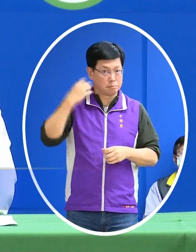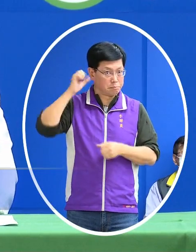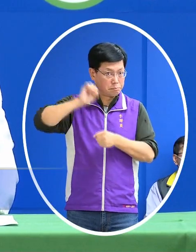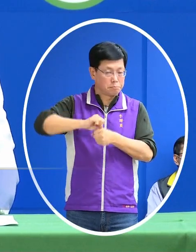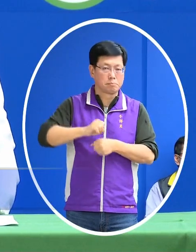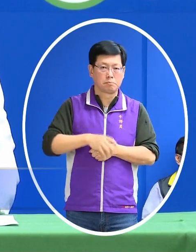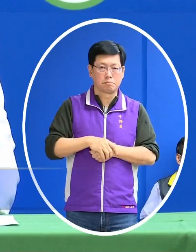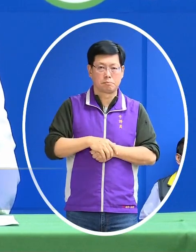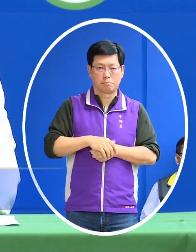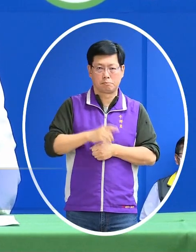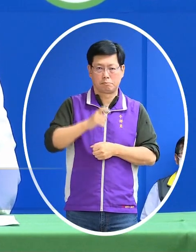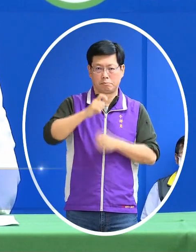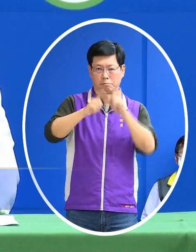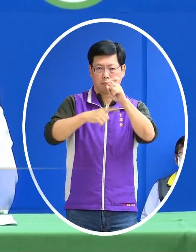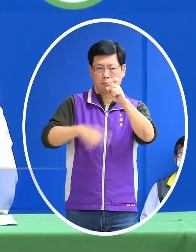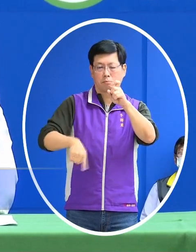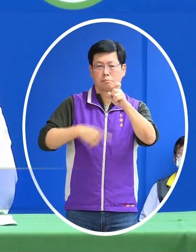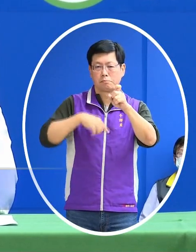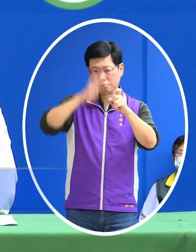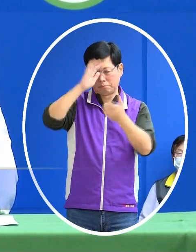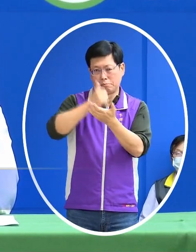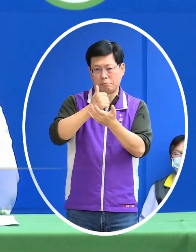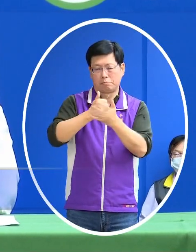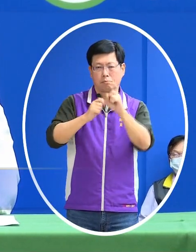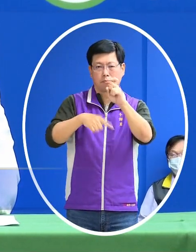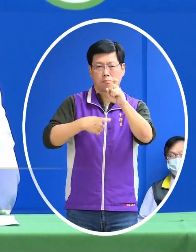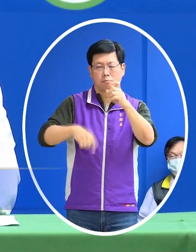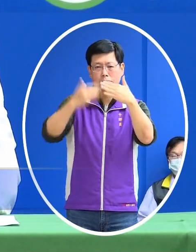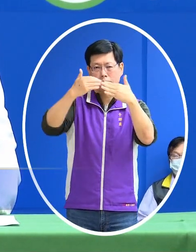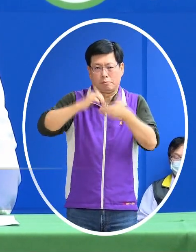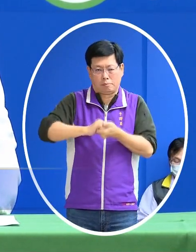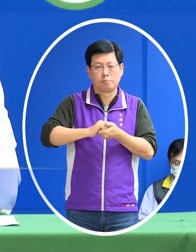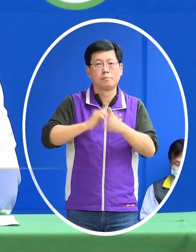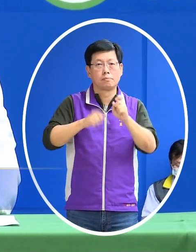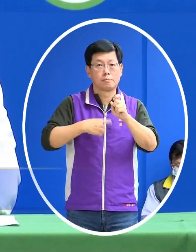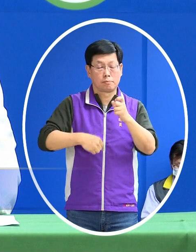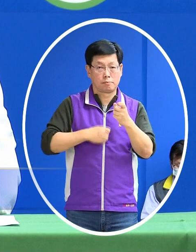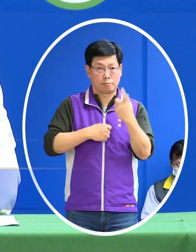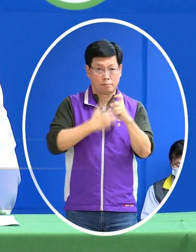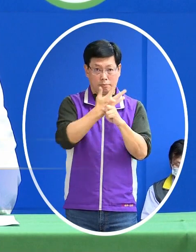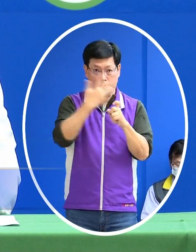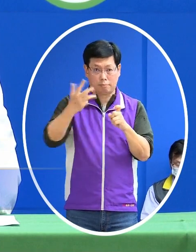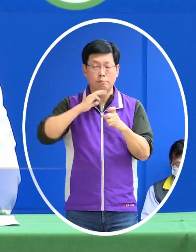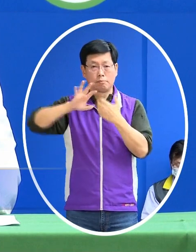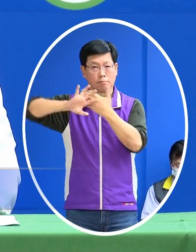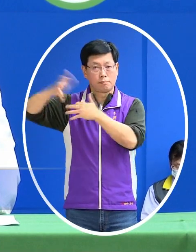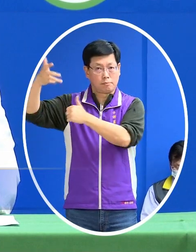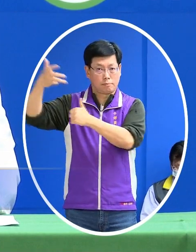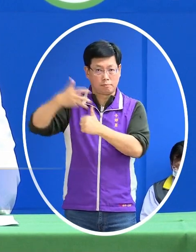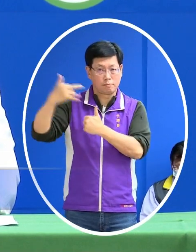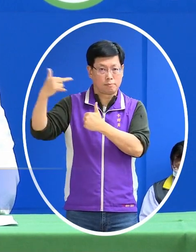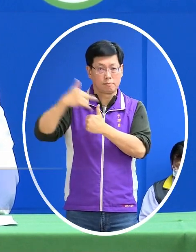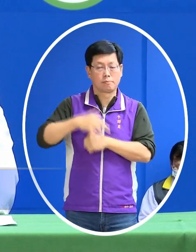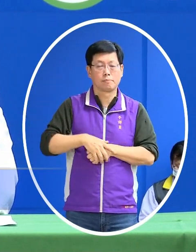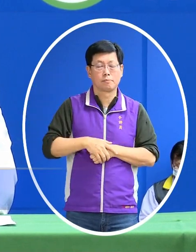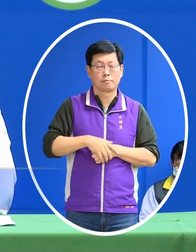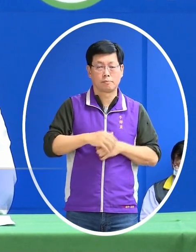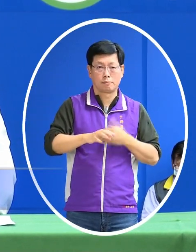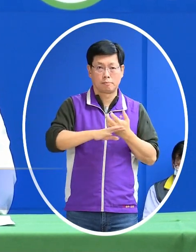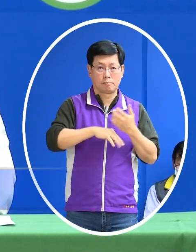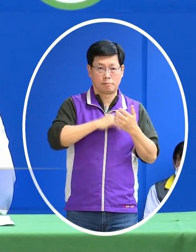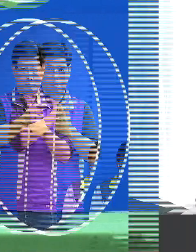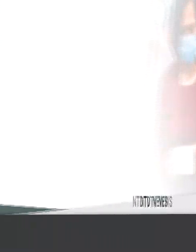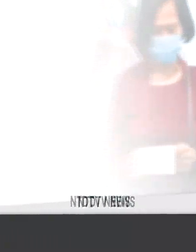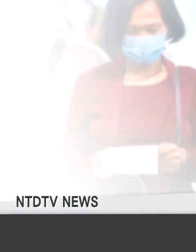新增十例的确诊个案，那八例为境外移入，那两例